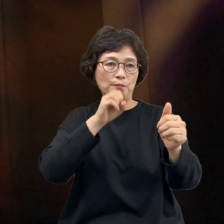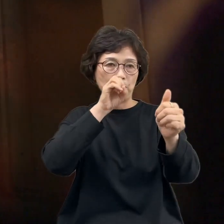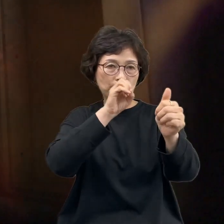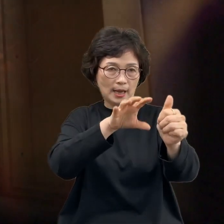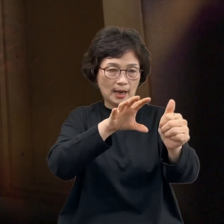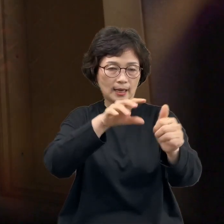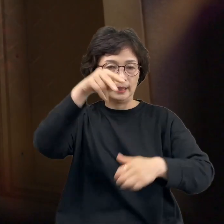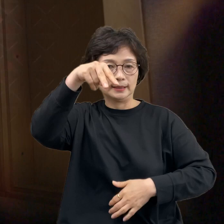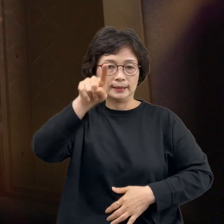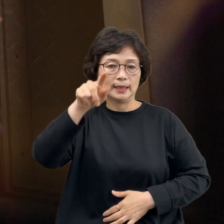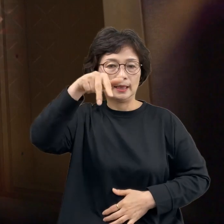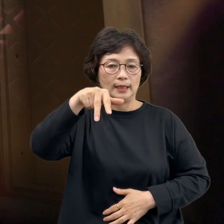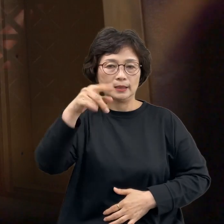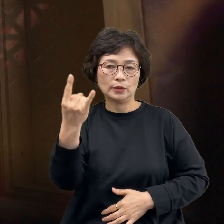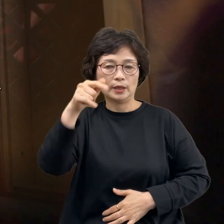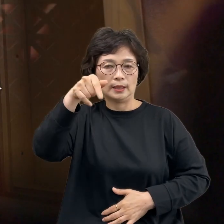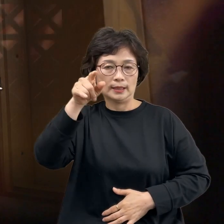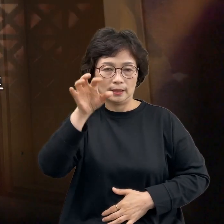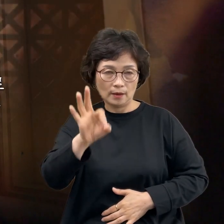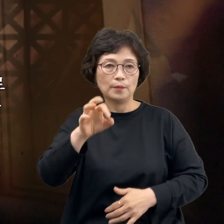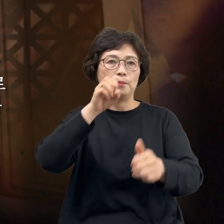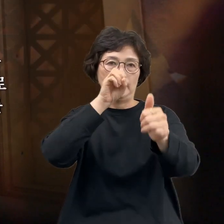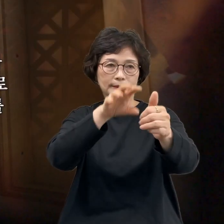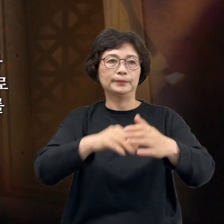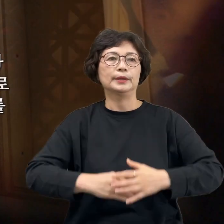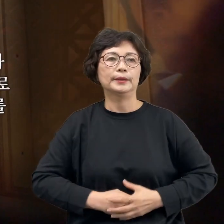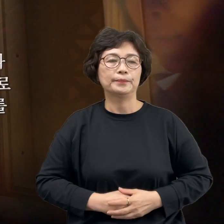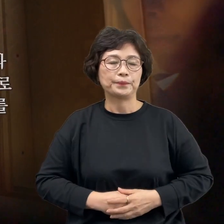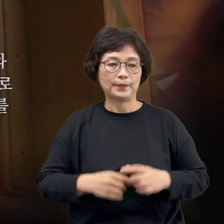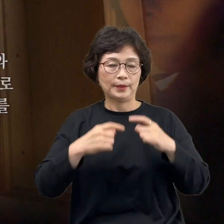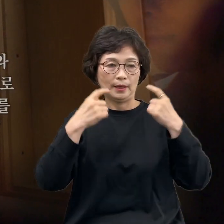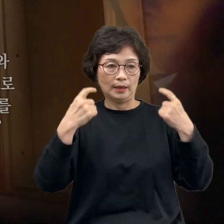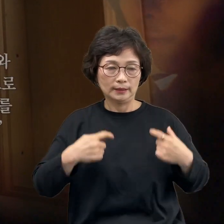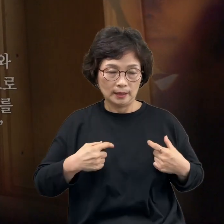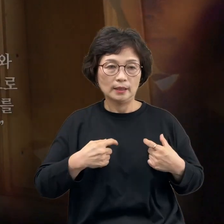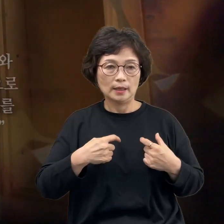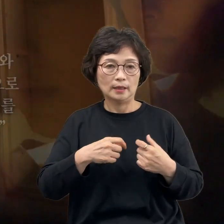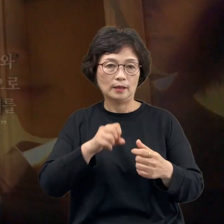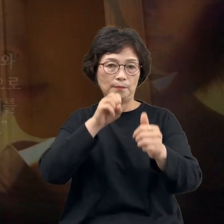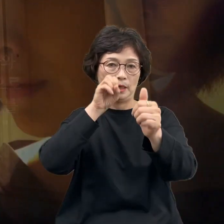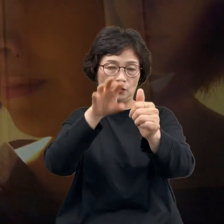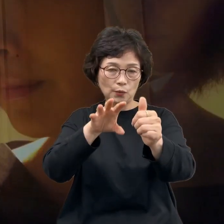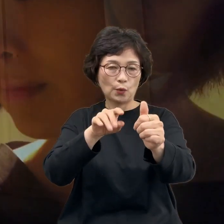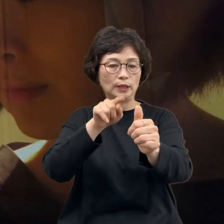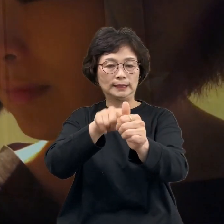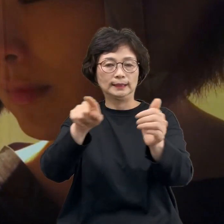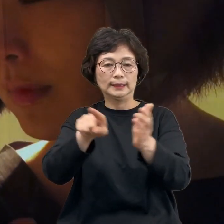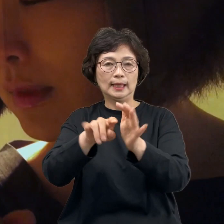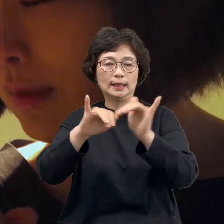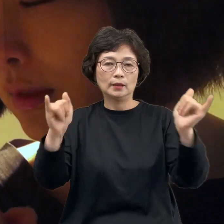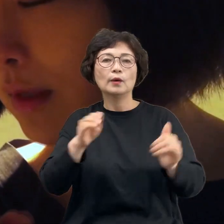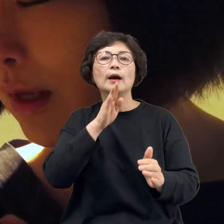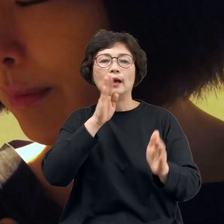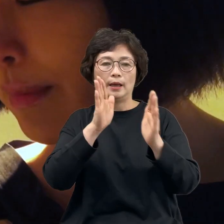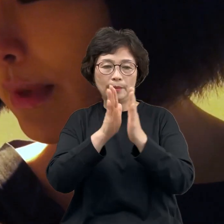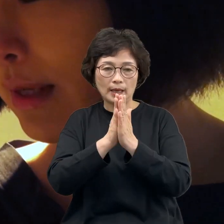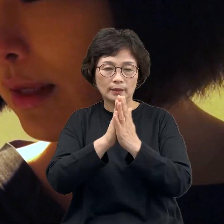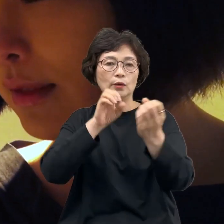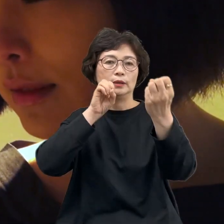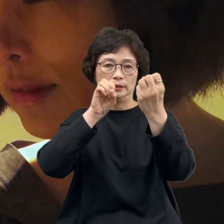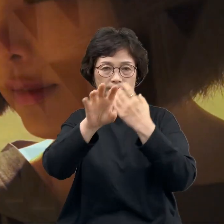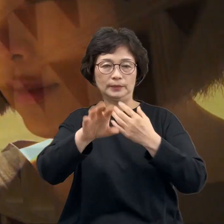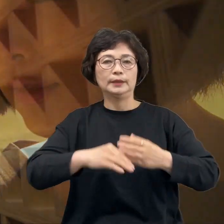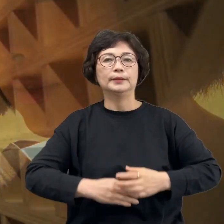라고 사죄경을 외웁니다. 사제의 사죄경에 대하여 참회자는 아멘으로